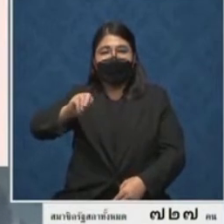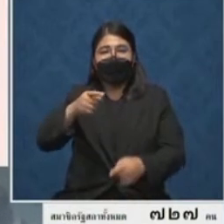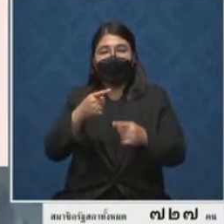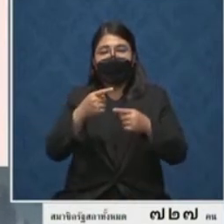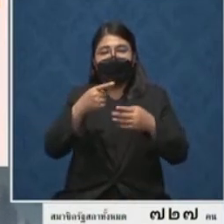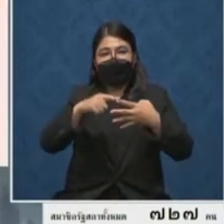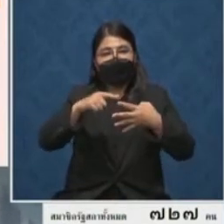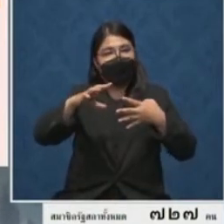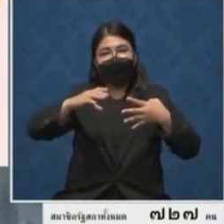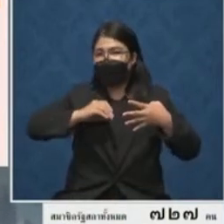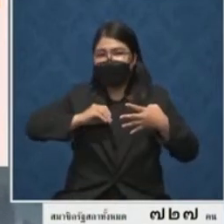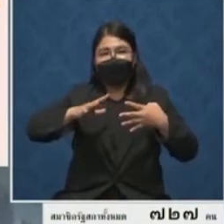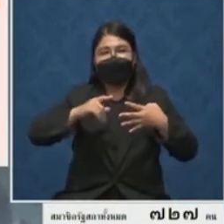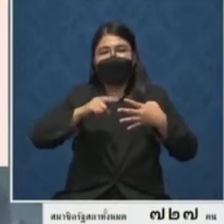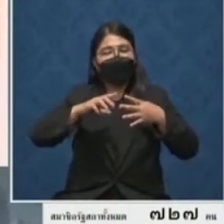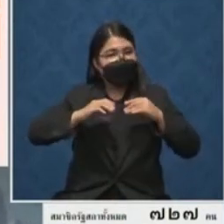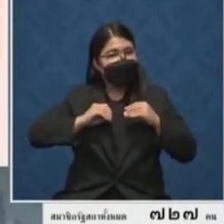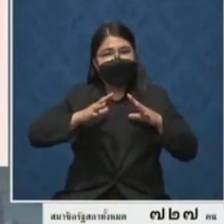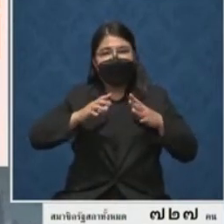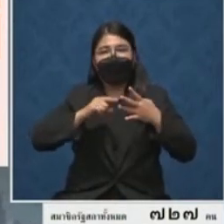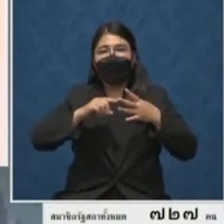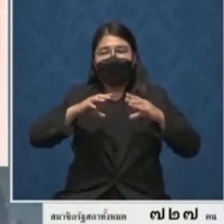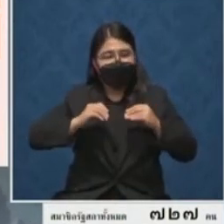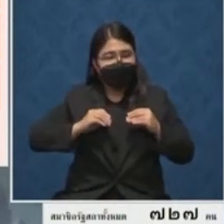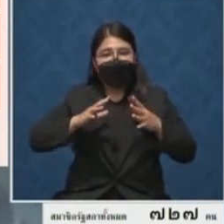การ3ไม่รับหลักการ4ไม่รับหลักการค่ะ